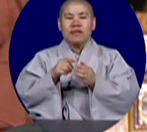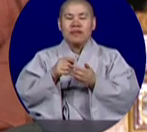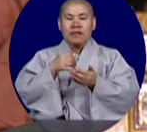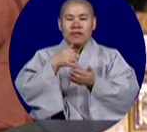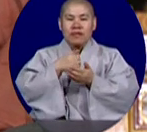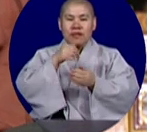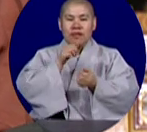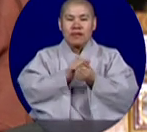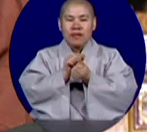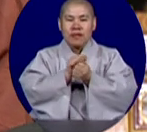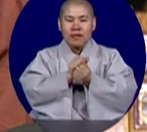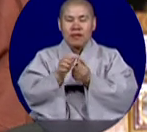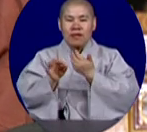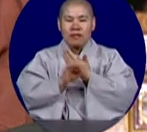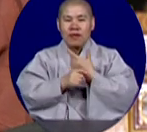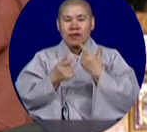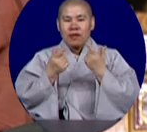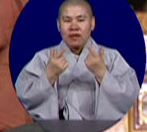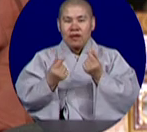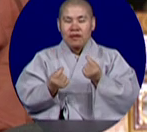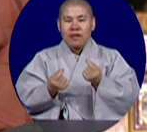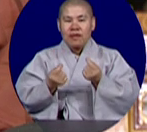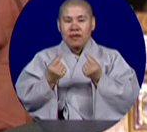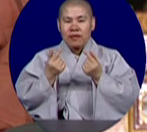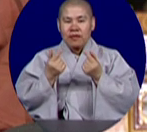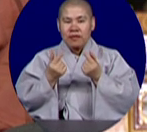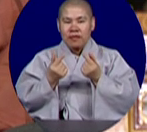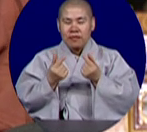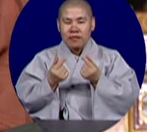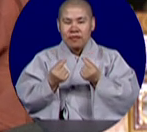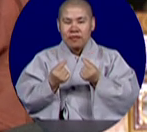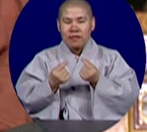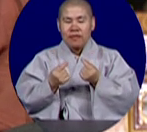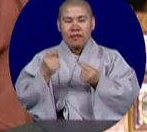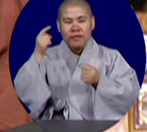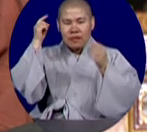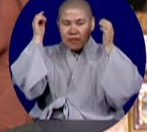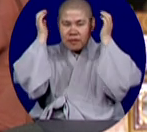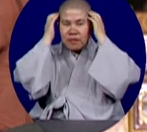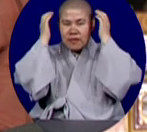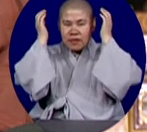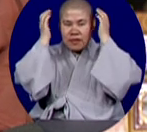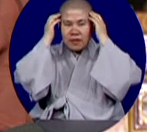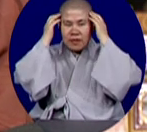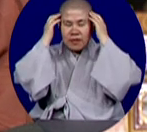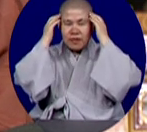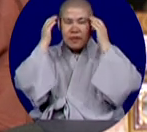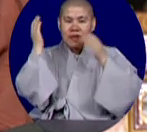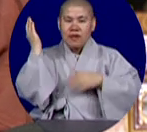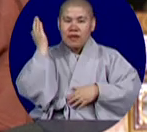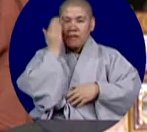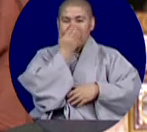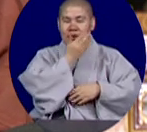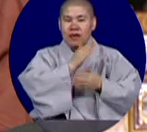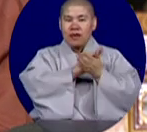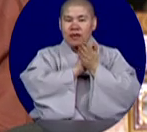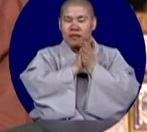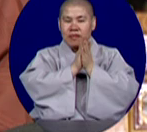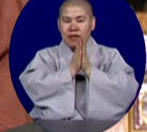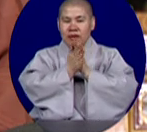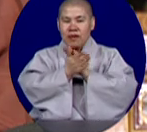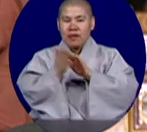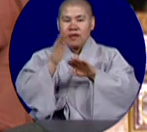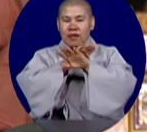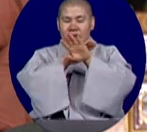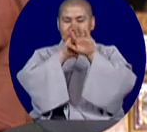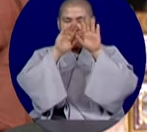이제 그런 것이 다 본내가 이제 맑아져서 환하게 보이는데